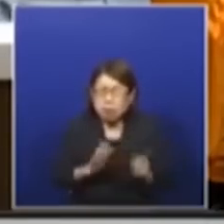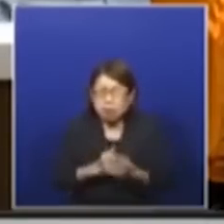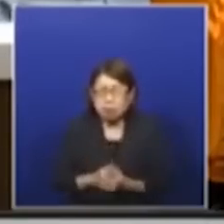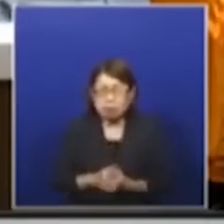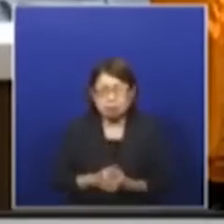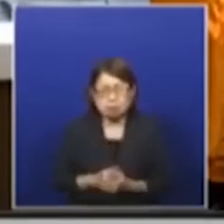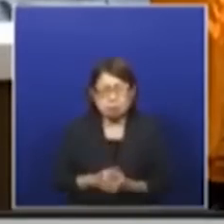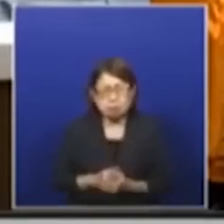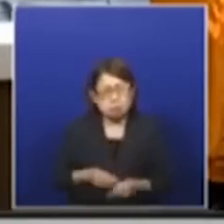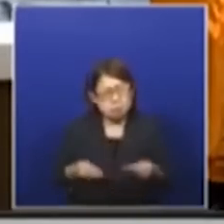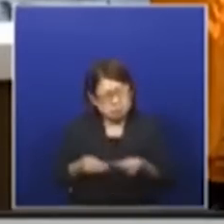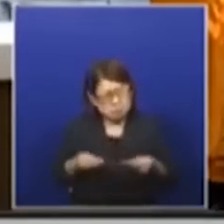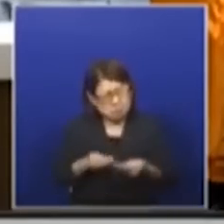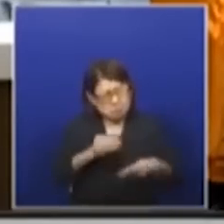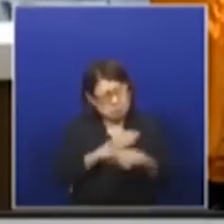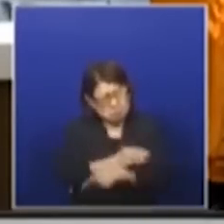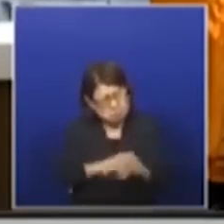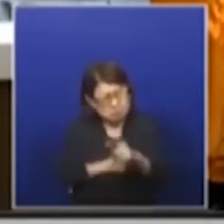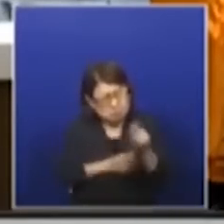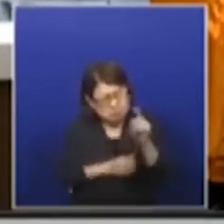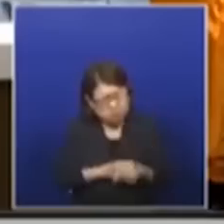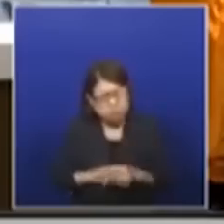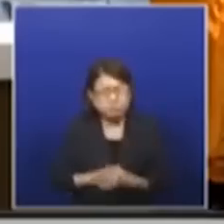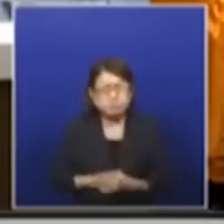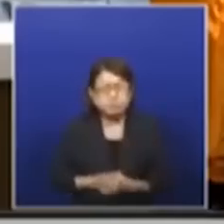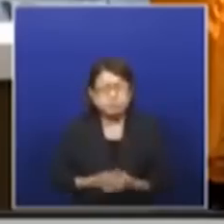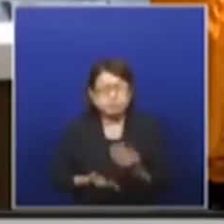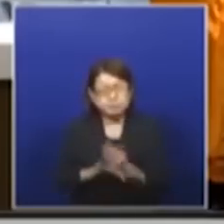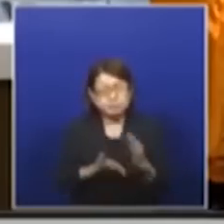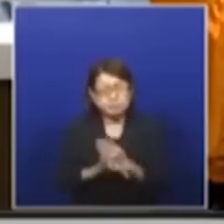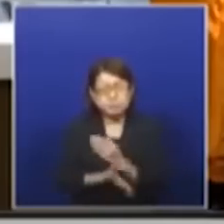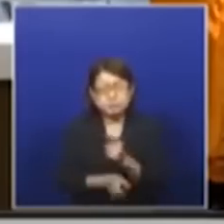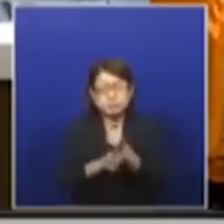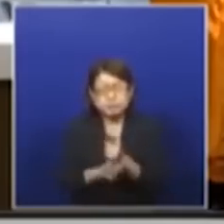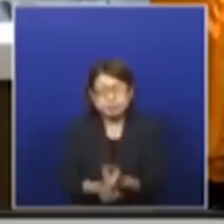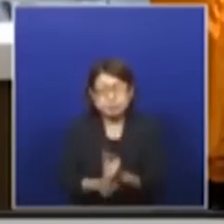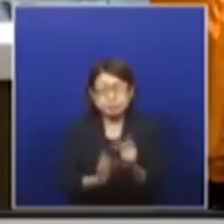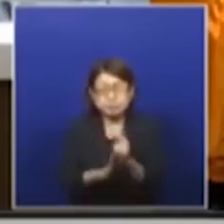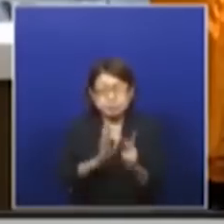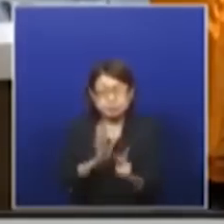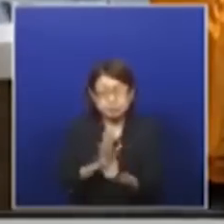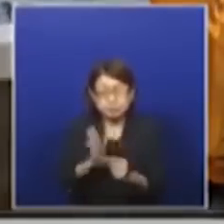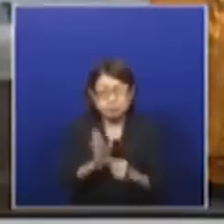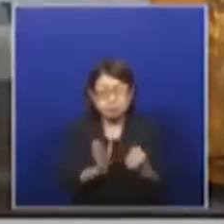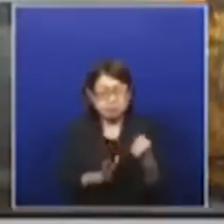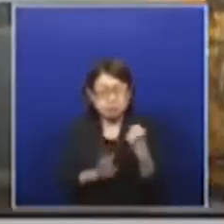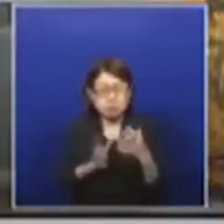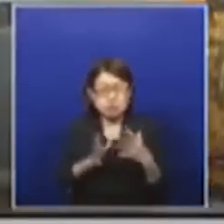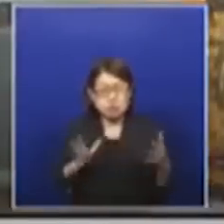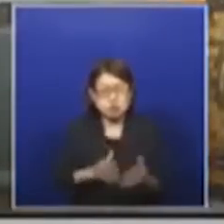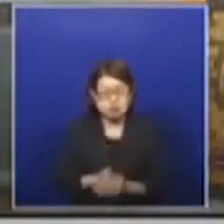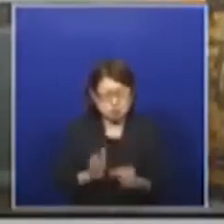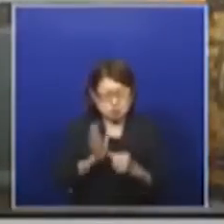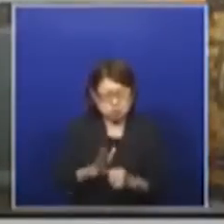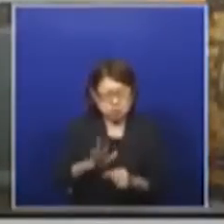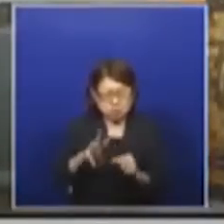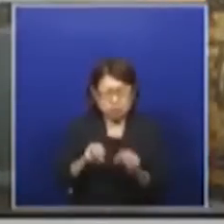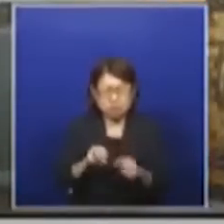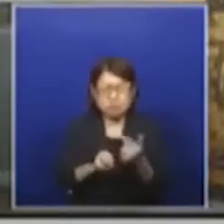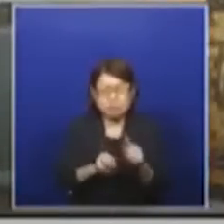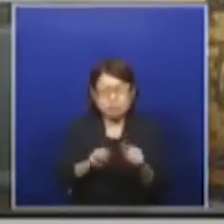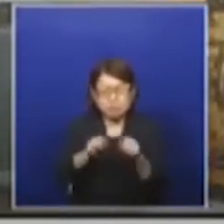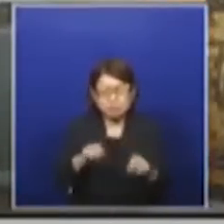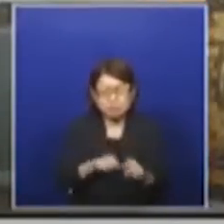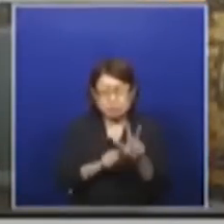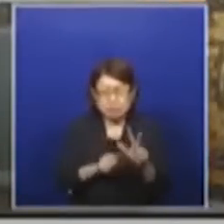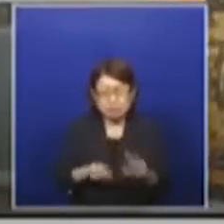นอกจากคณะกรรมการที่ชงกันเองและกินกันเองแล้วอำนาจหน้าที่ที่กฎหมายให้ก็ล้นฟ้าครับอย่างเช่นมาตรา11วงเล็บ3ให้อ